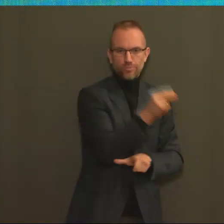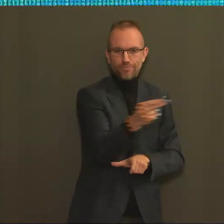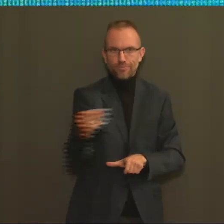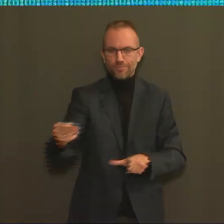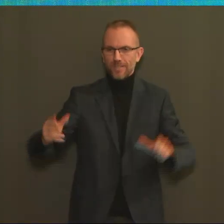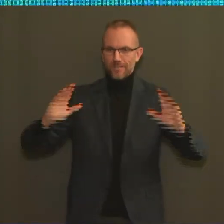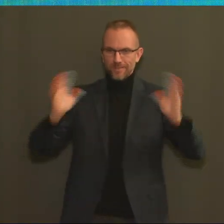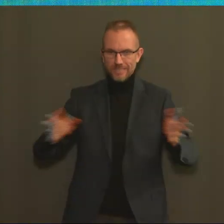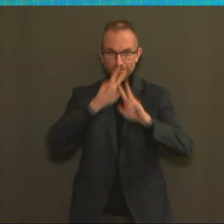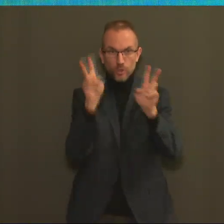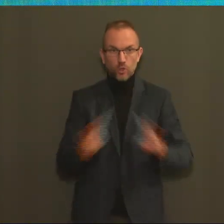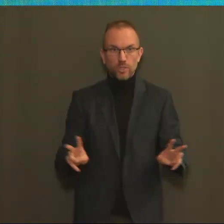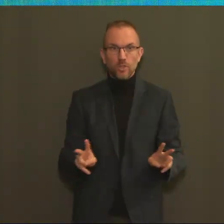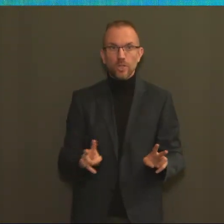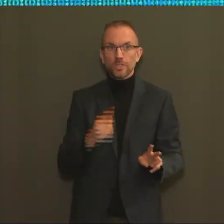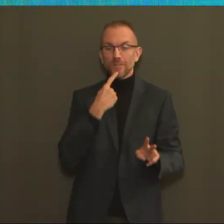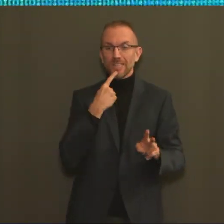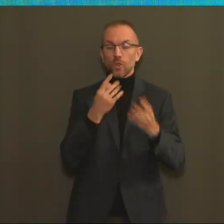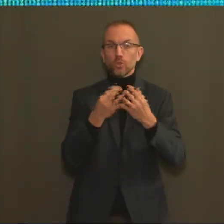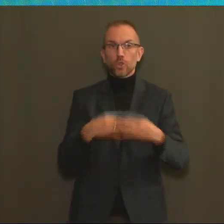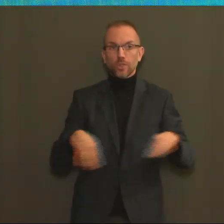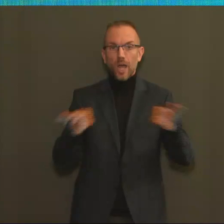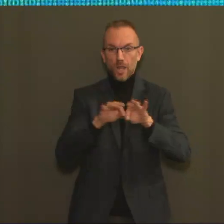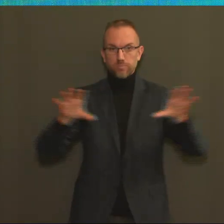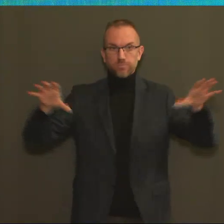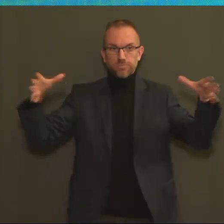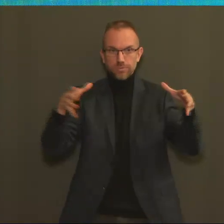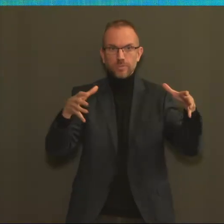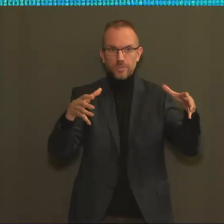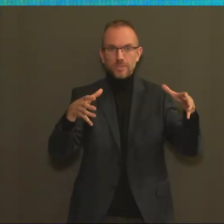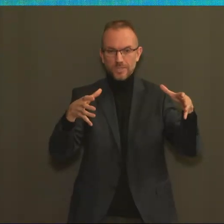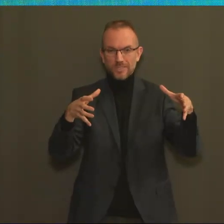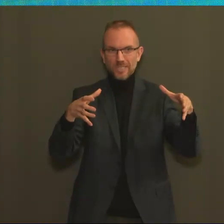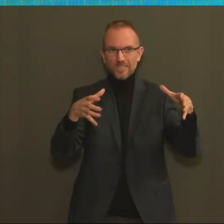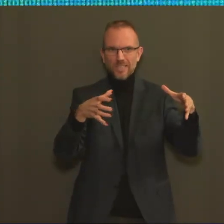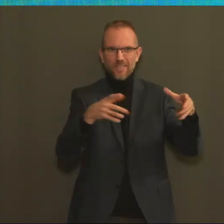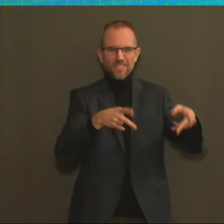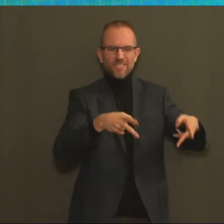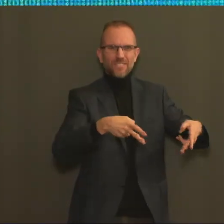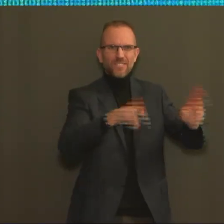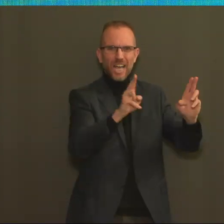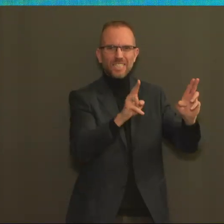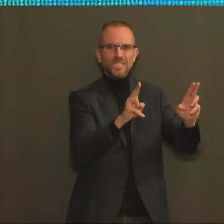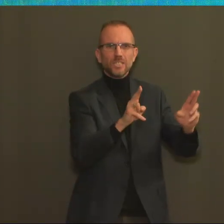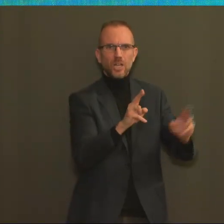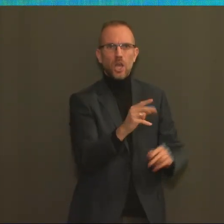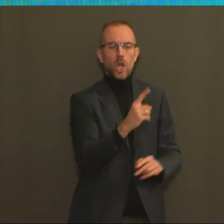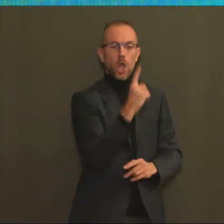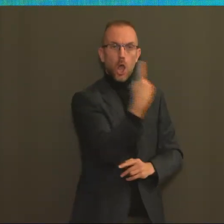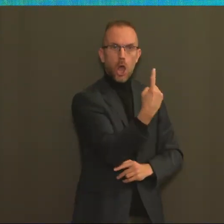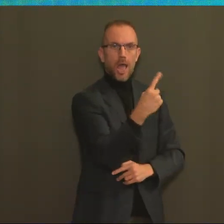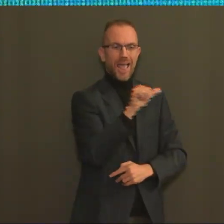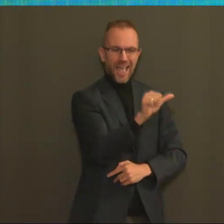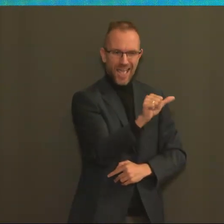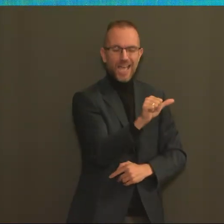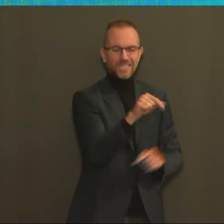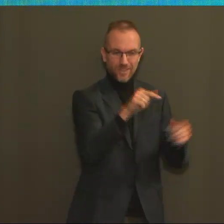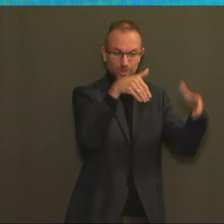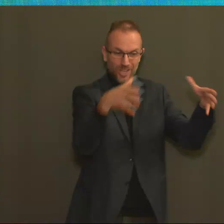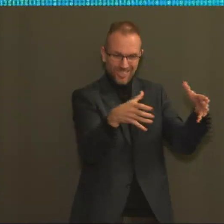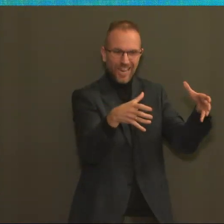trans zijn persoon de groupe cible de life as a zet dat die hele risico in less money jan den maison de repos